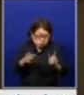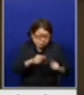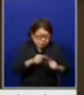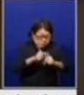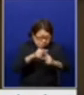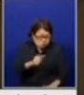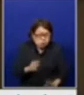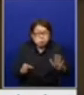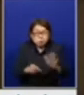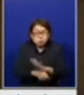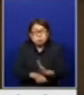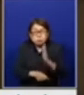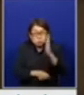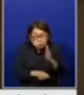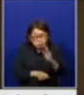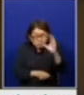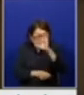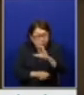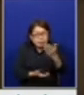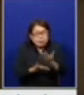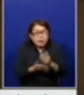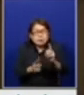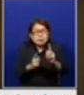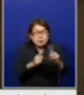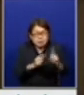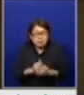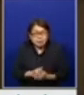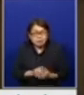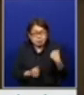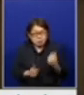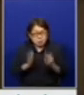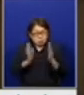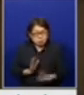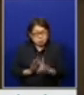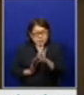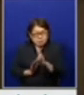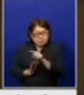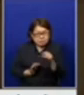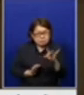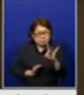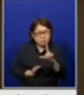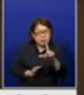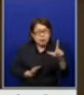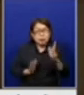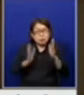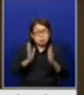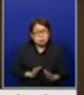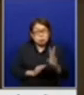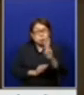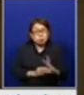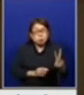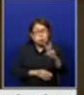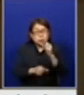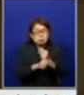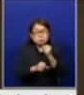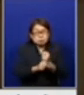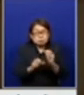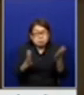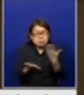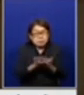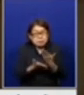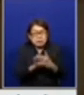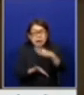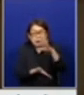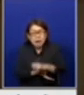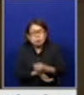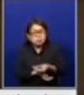นไม่มีงานทำอันนี้ฝากเป็นกันบ้านทุกคนก็รักชาติเหมือนกันทุกคน